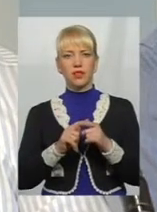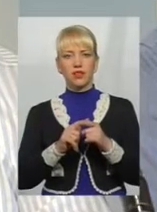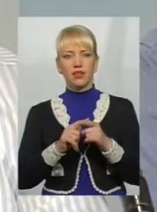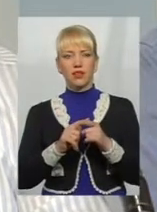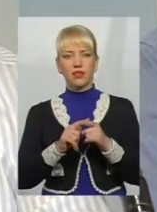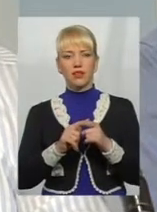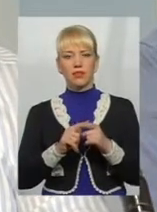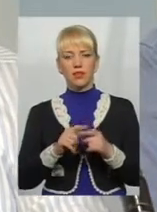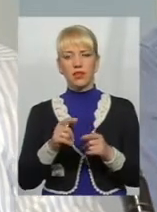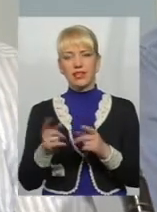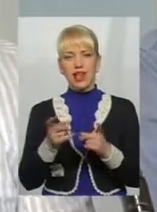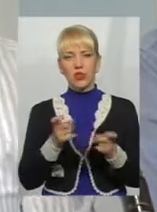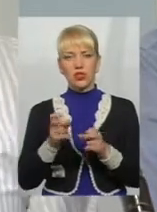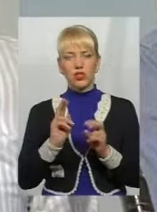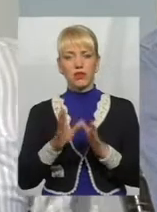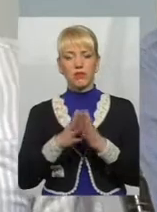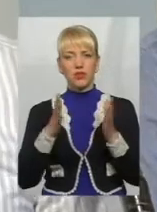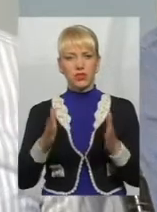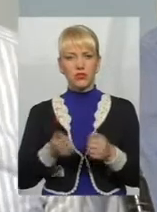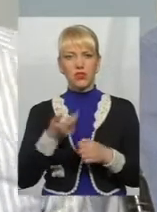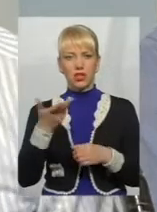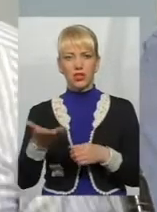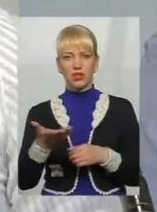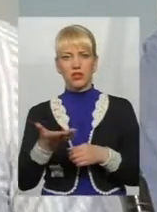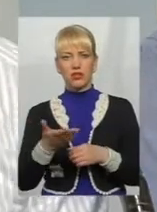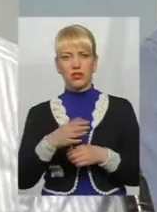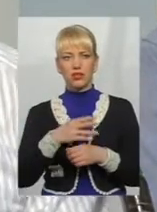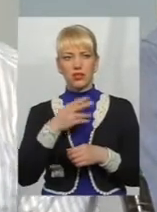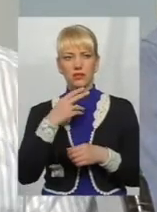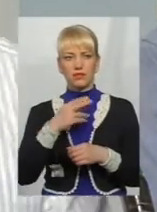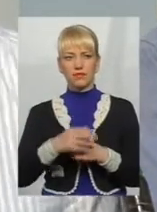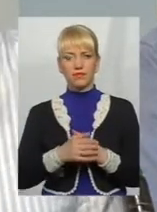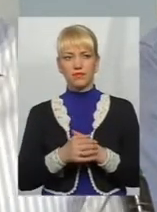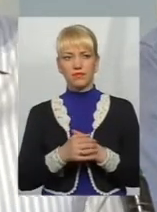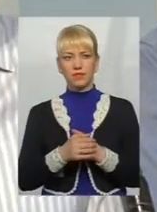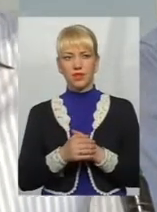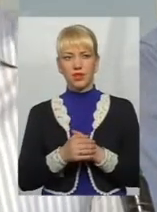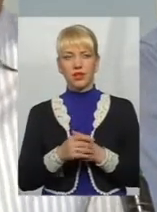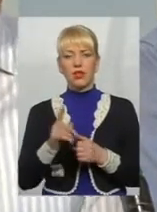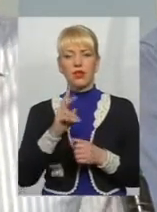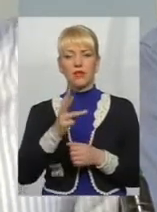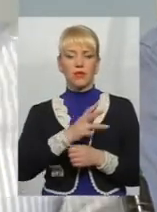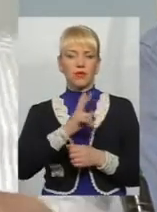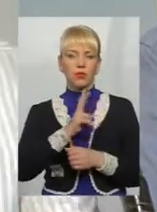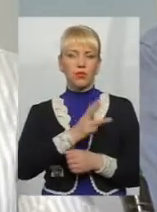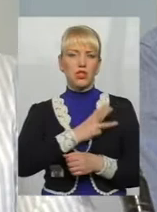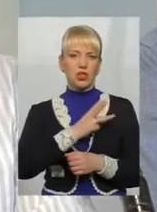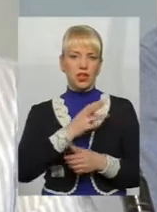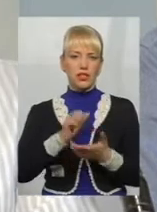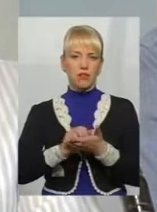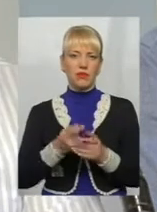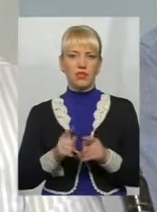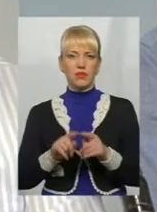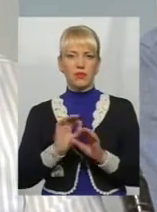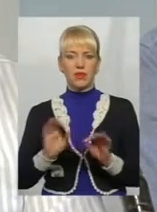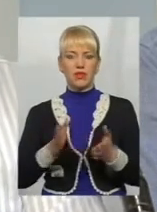спорту, залучити якнайбільшу кількість бажаючих займатися цим прекрасним видом спорту, ну, захищати інтереси